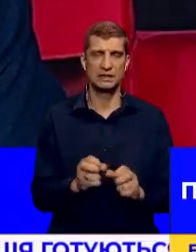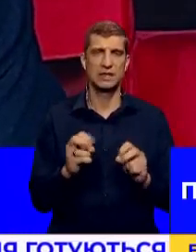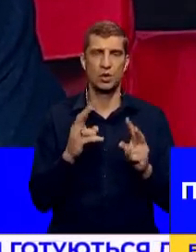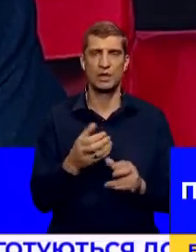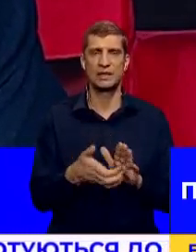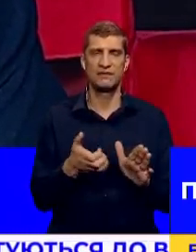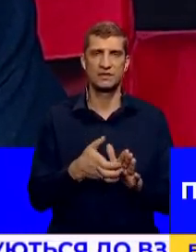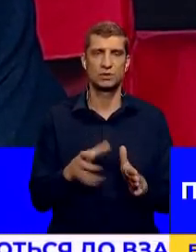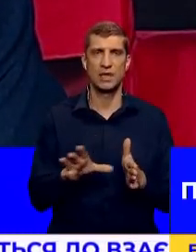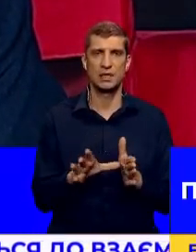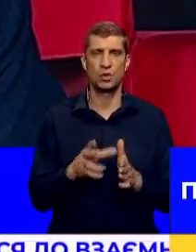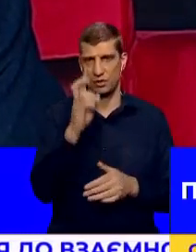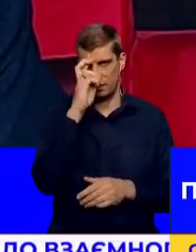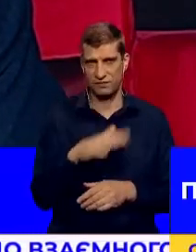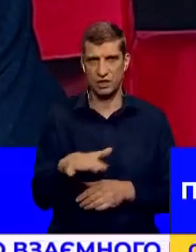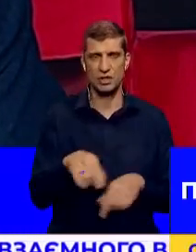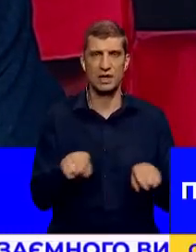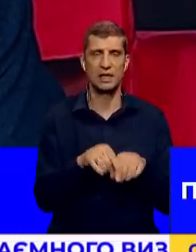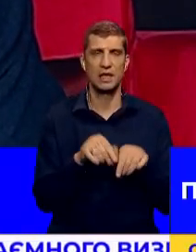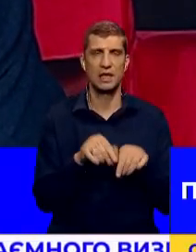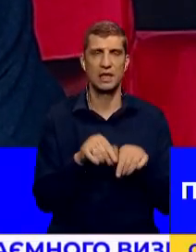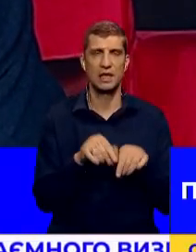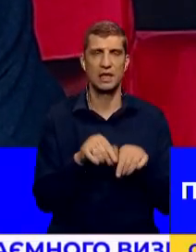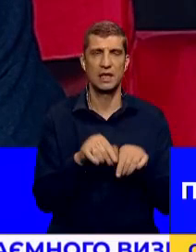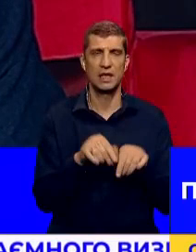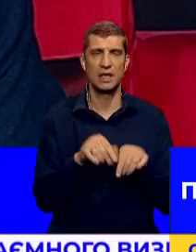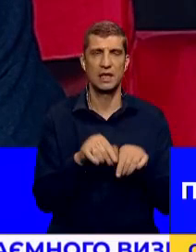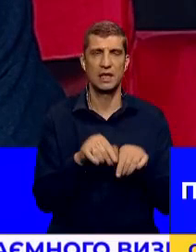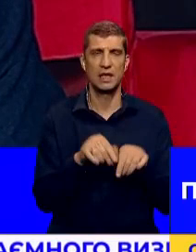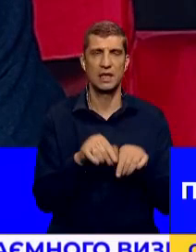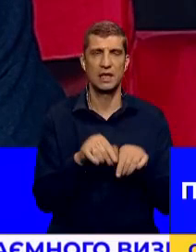електроенергії в державі. Такий перебіг подій прокоментував.